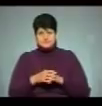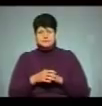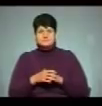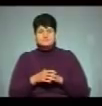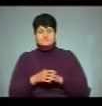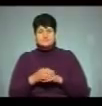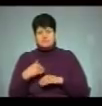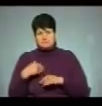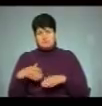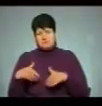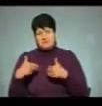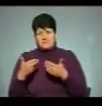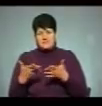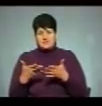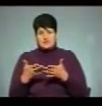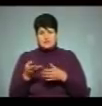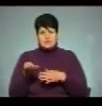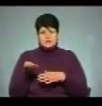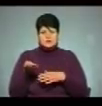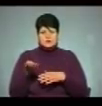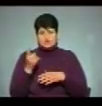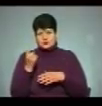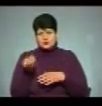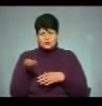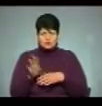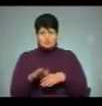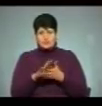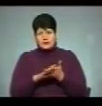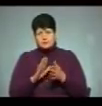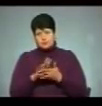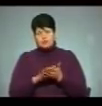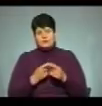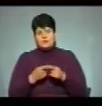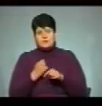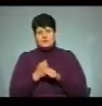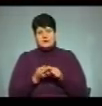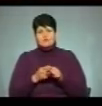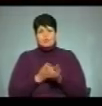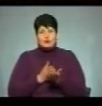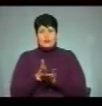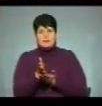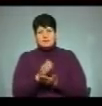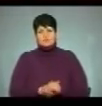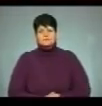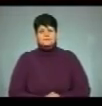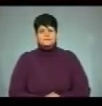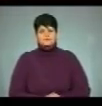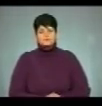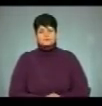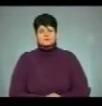От, ми видали в тираж 100 штук і далі будемо продовжувати працювати в такому напрямку. Анжела Шова, Василь Панчук,